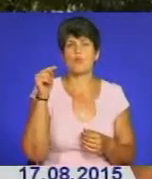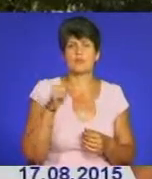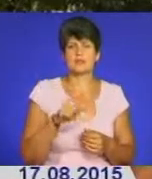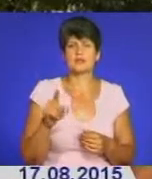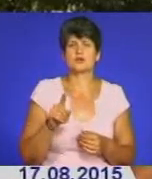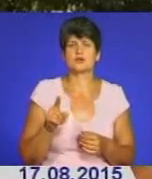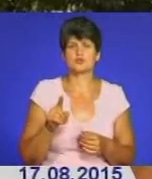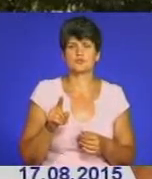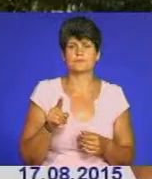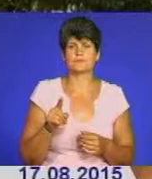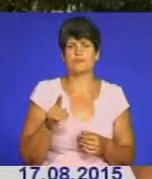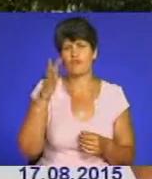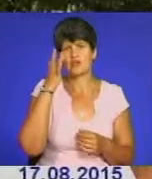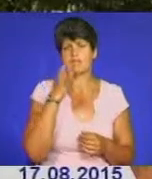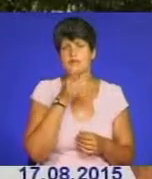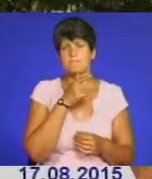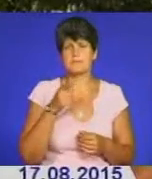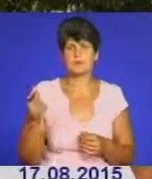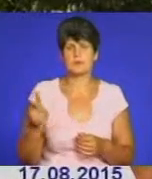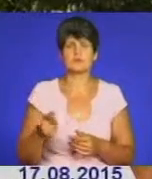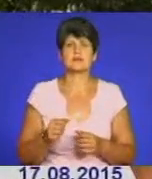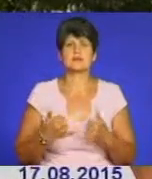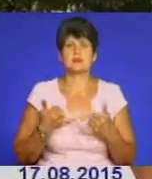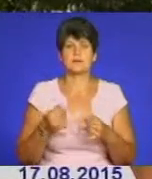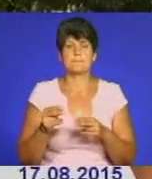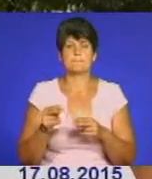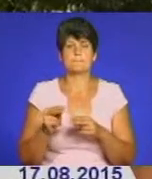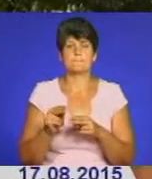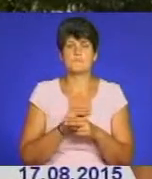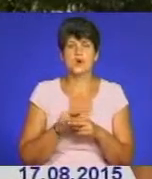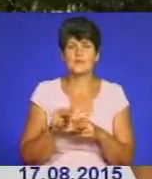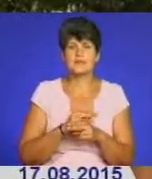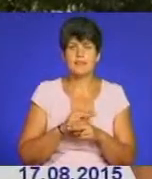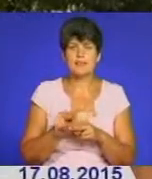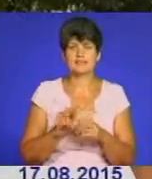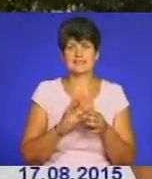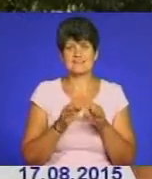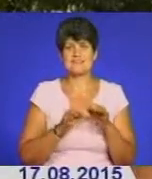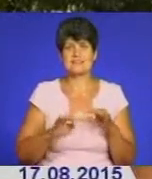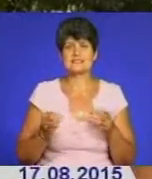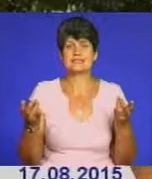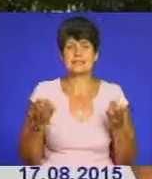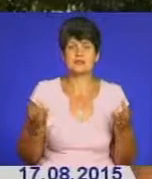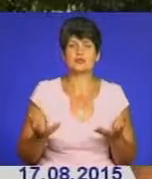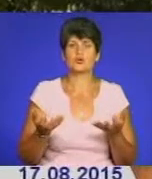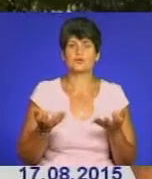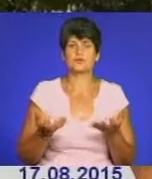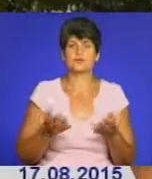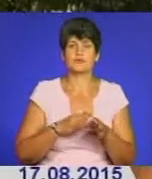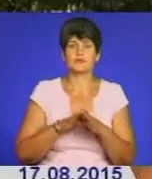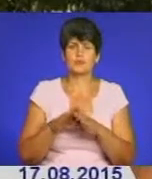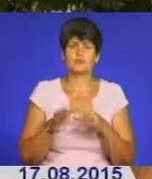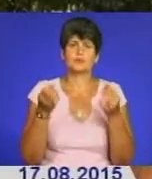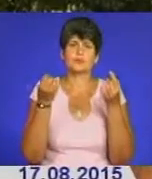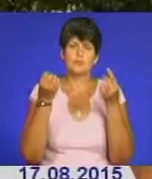таки в літній період з метою профілактики гострих кишкових інфекцій просто треба дотримуватися певних